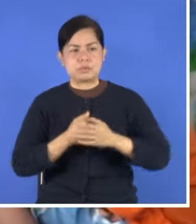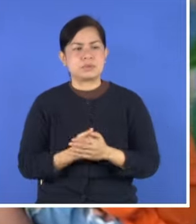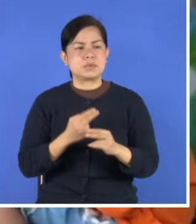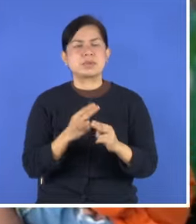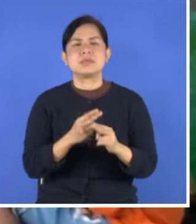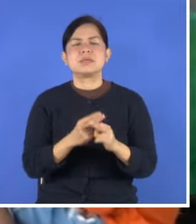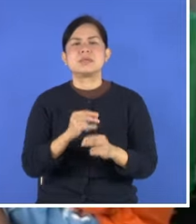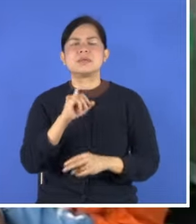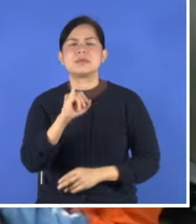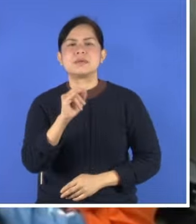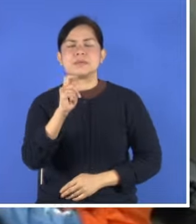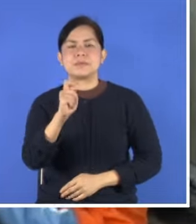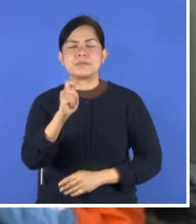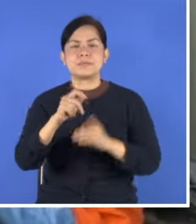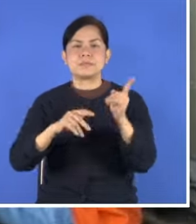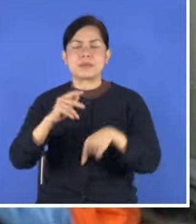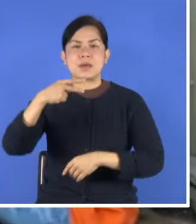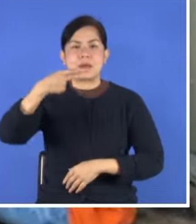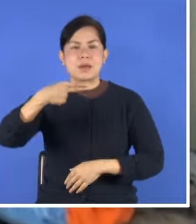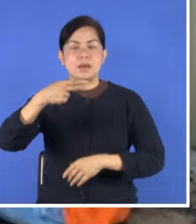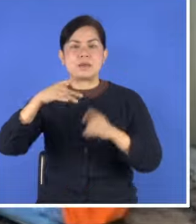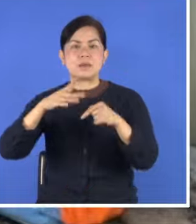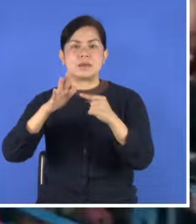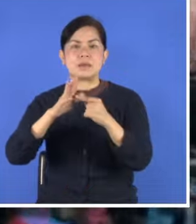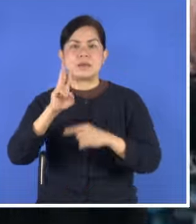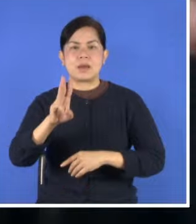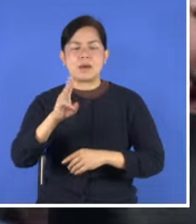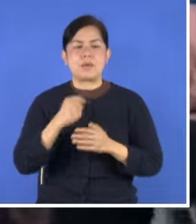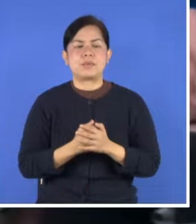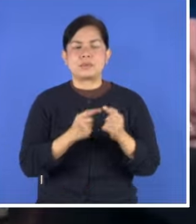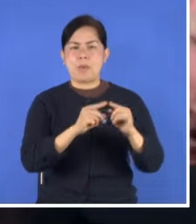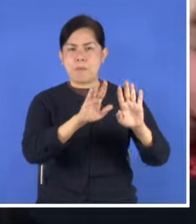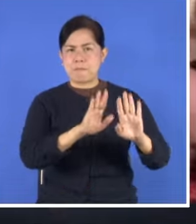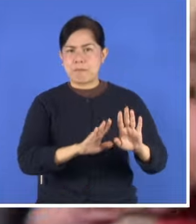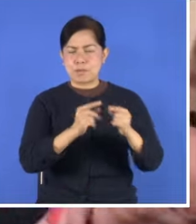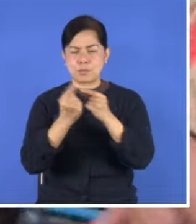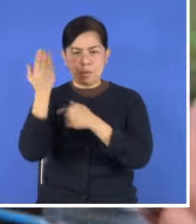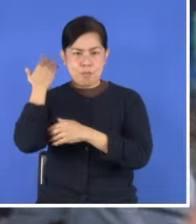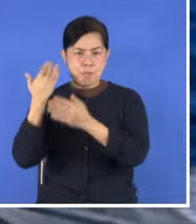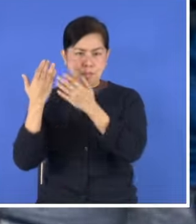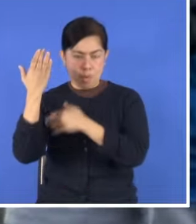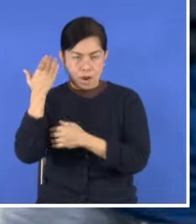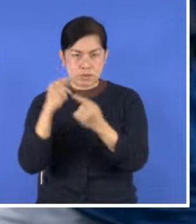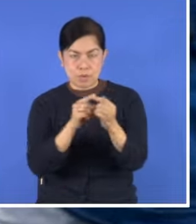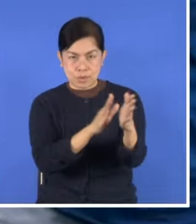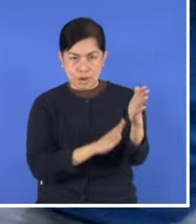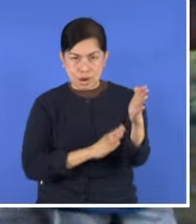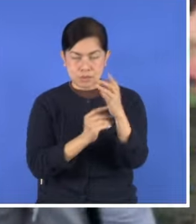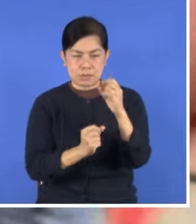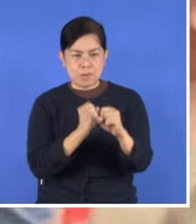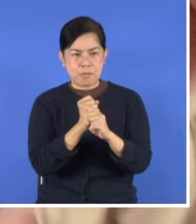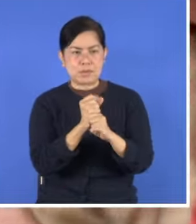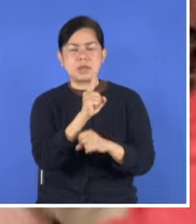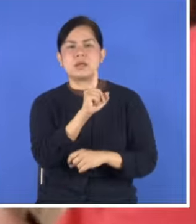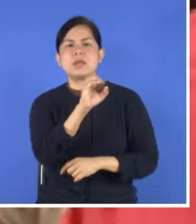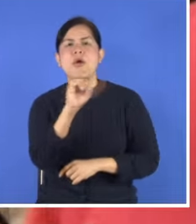ห้าวประจำปีเนี่ย 67นะซึ่งก็เป็นประเพณีโบราณสืบทอดกันมายาวนานกว่า100ปีและก็มีที่นี่ที่เดียว